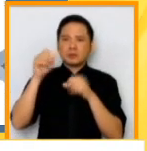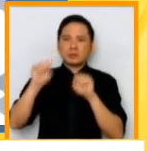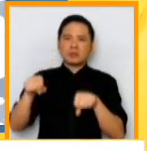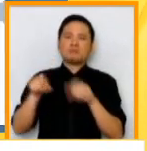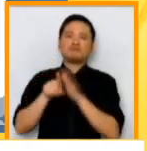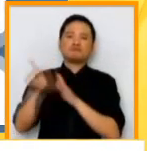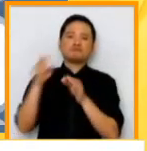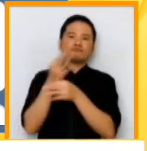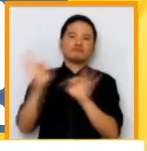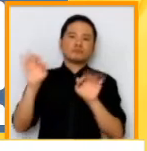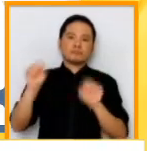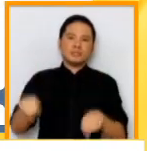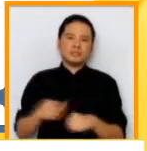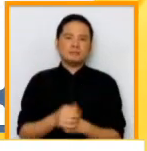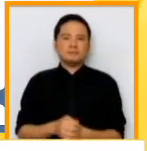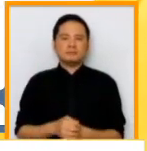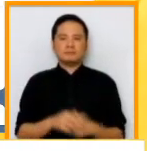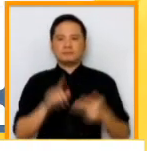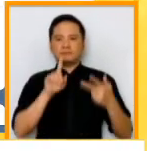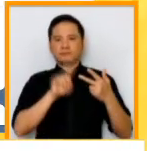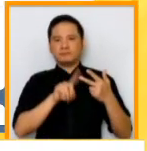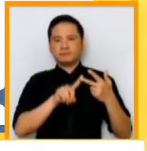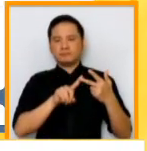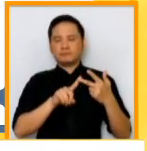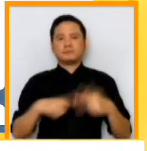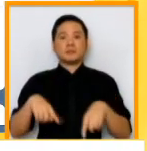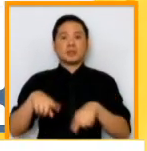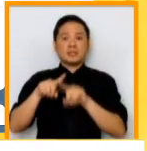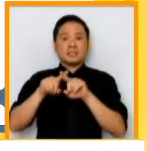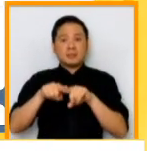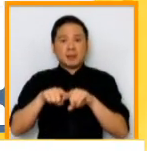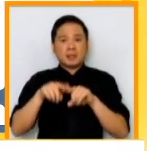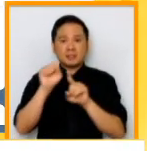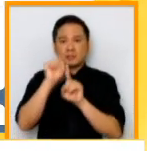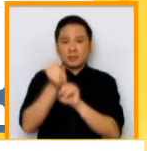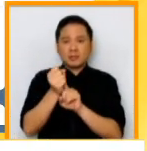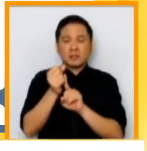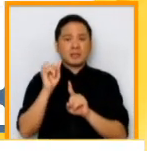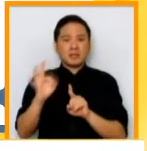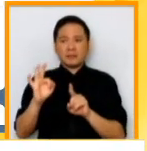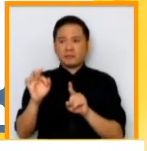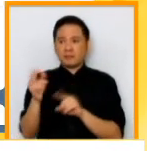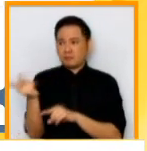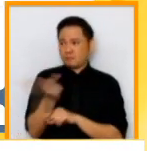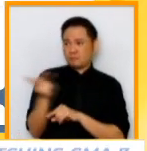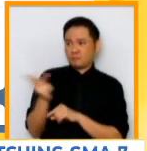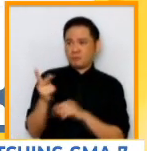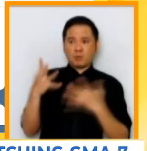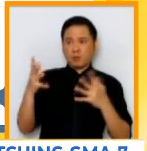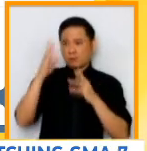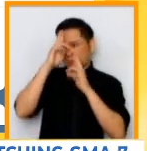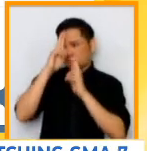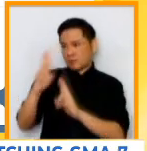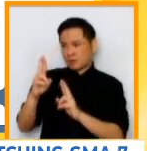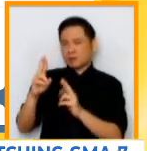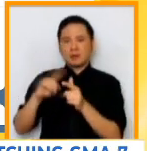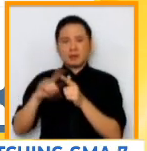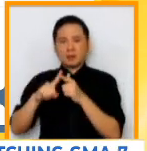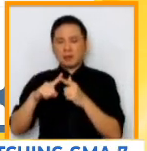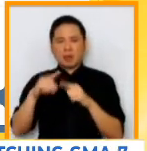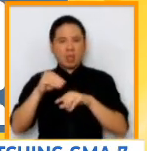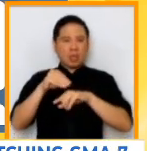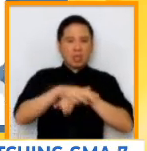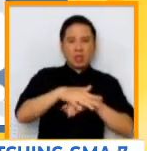Sabi naman ni Wena Madalang, depende yan sa sitwasyon. Kung wala na raw respeto at pagmamahal at apektado ng mga bata, mas mabuting mag-divorce na